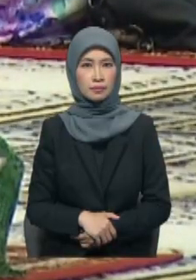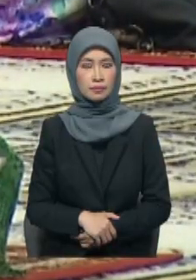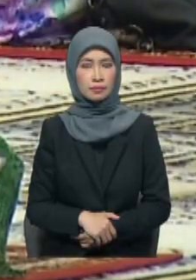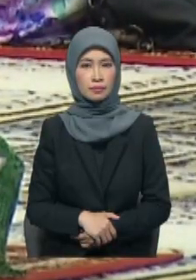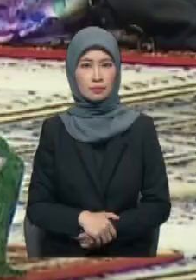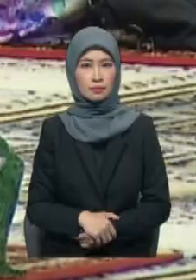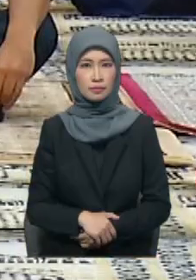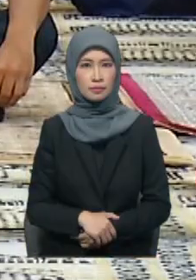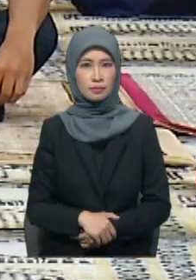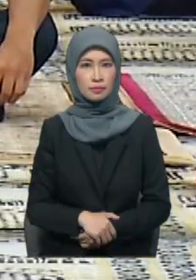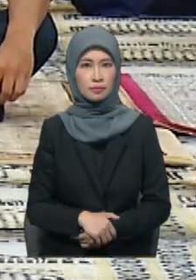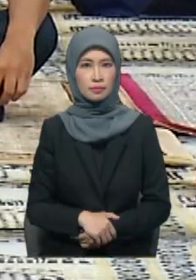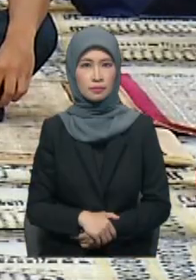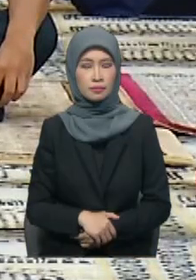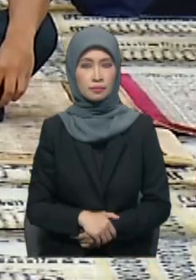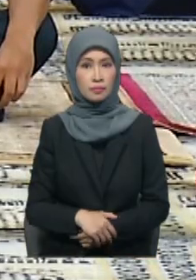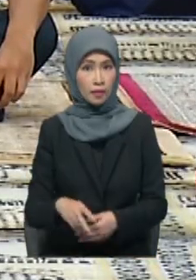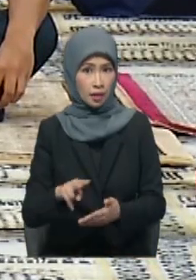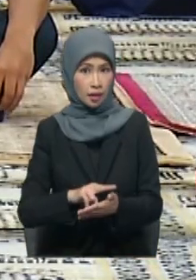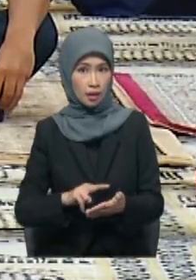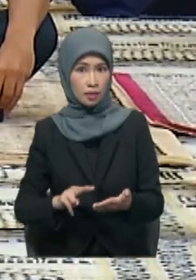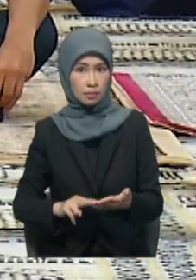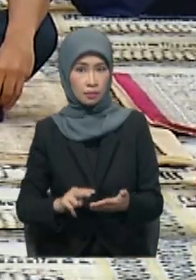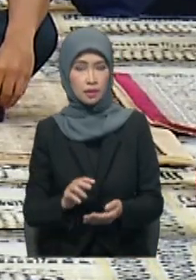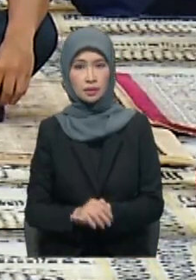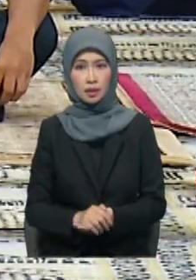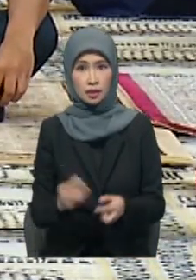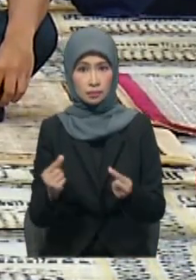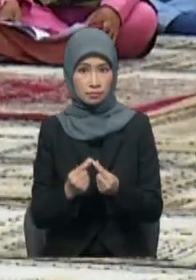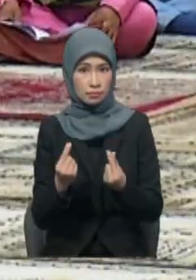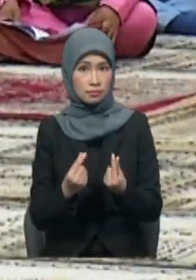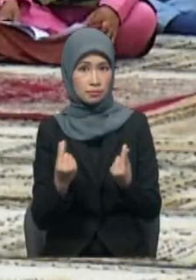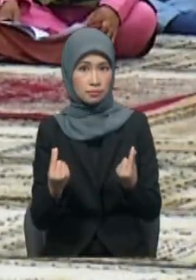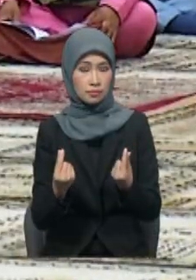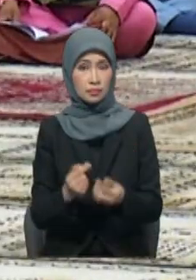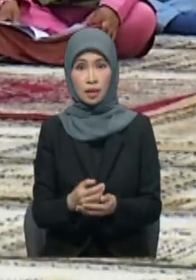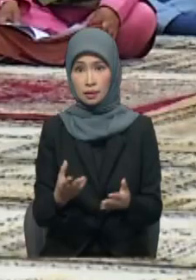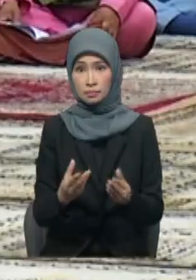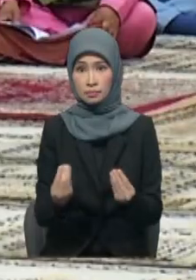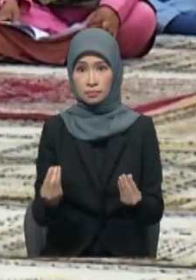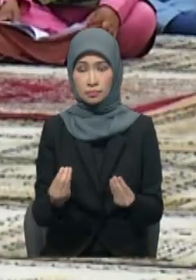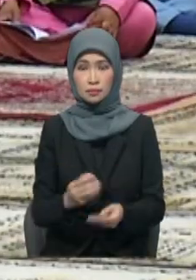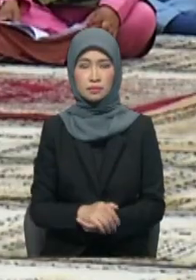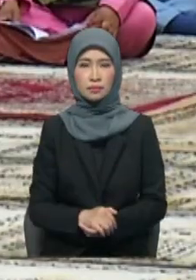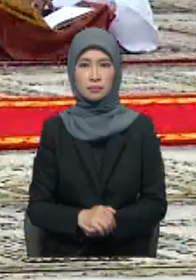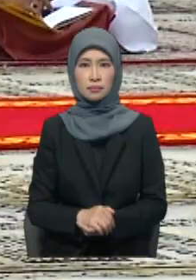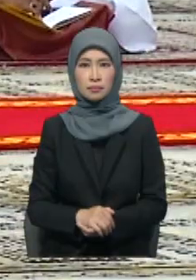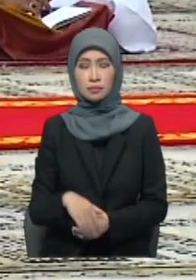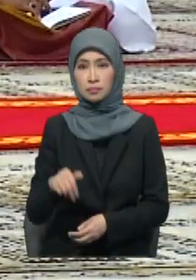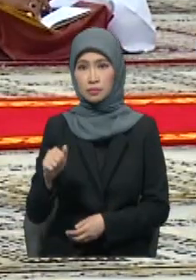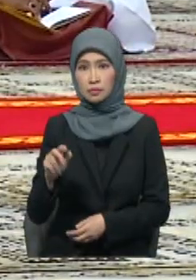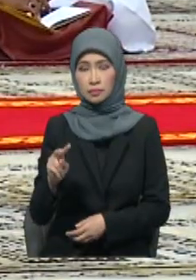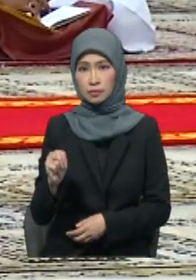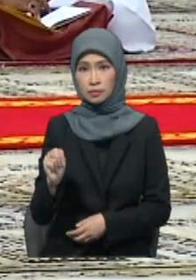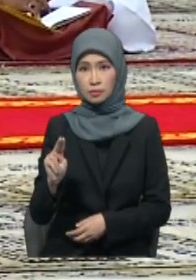Murad bacaan kham Alquran beramai-ramai dikepalai hleh Awang Abdul muay bin